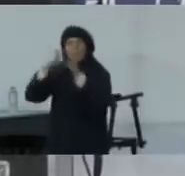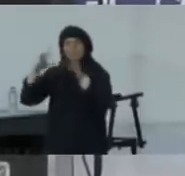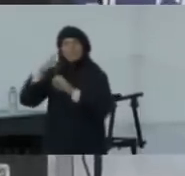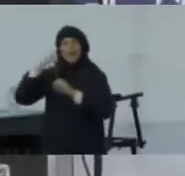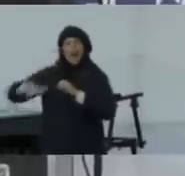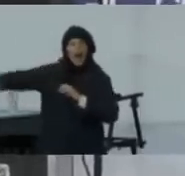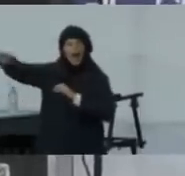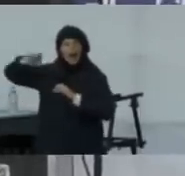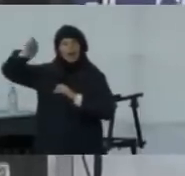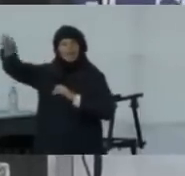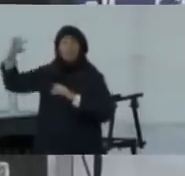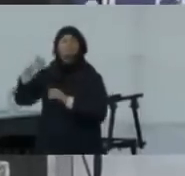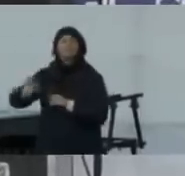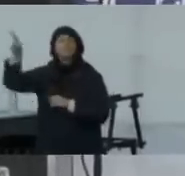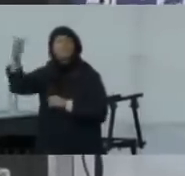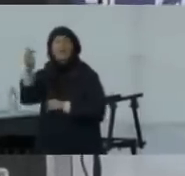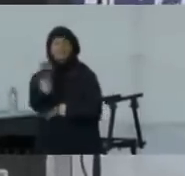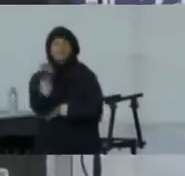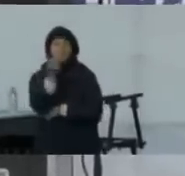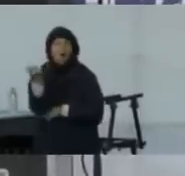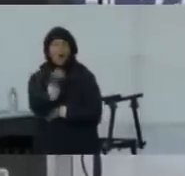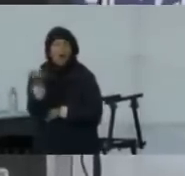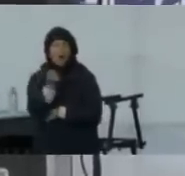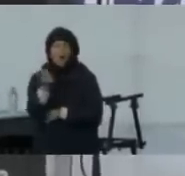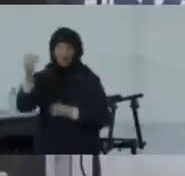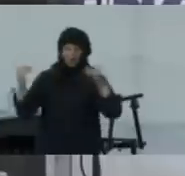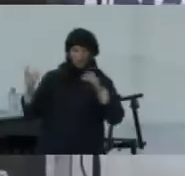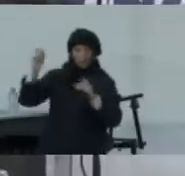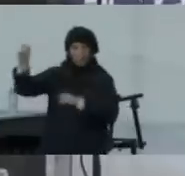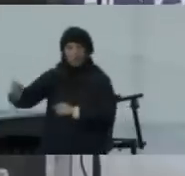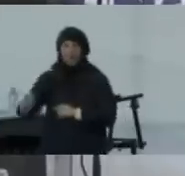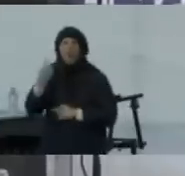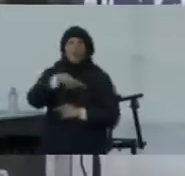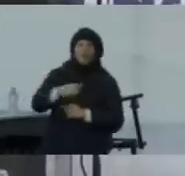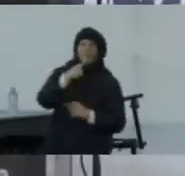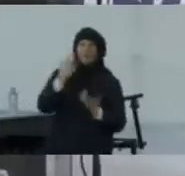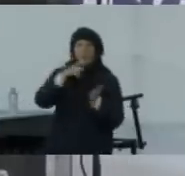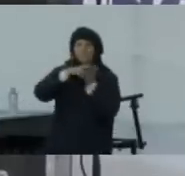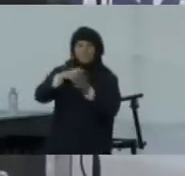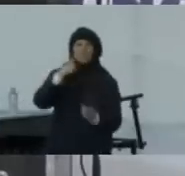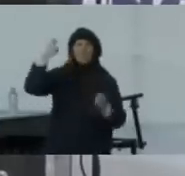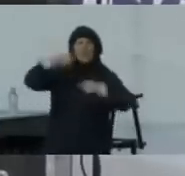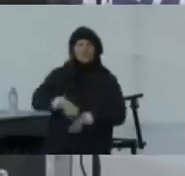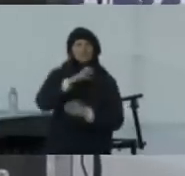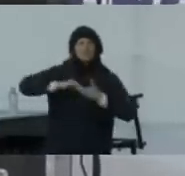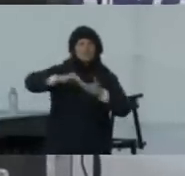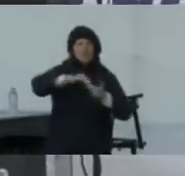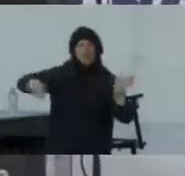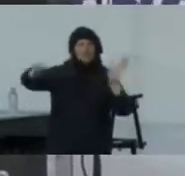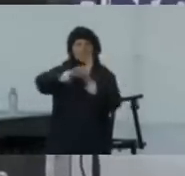costa meno, in nome di questo lavoro che è diventato il più grande ricatto sociale della storia. Noi